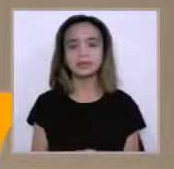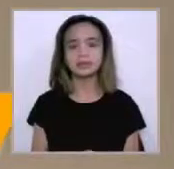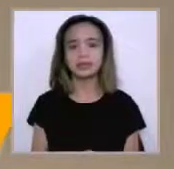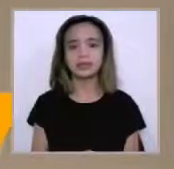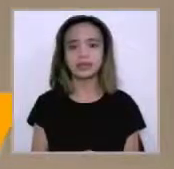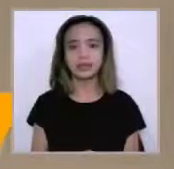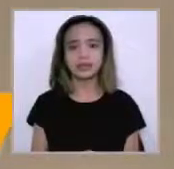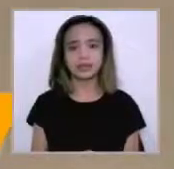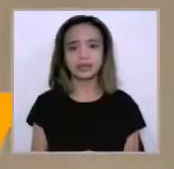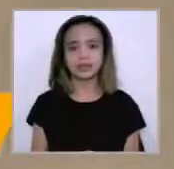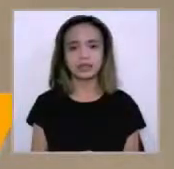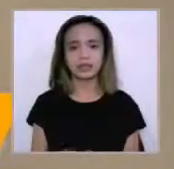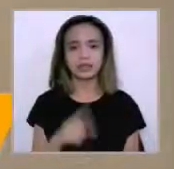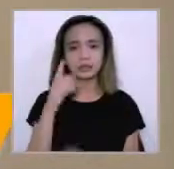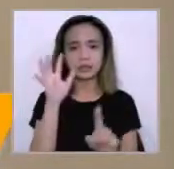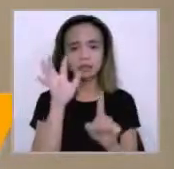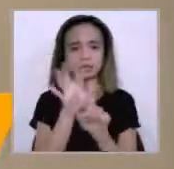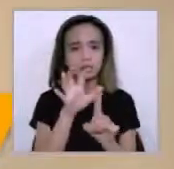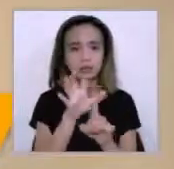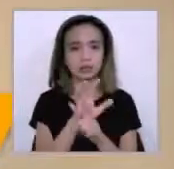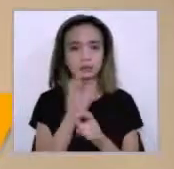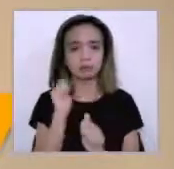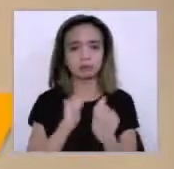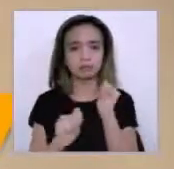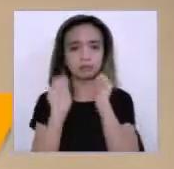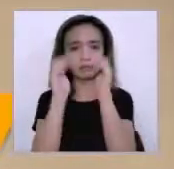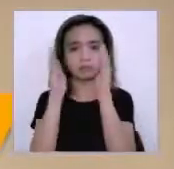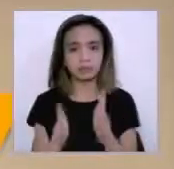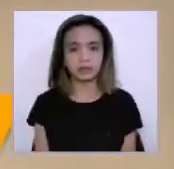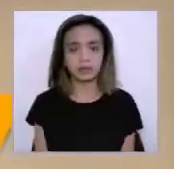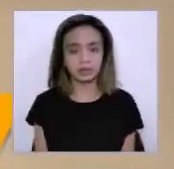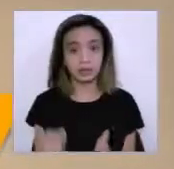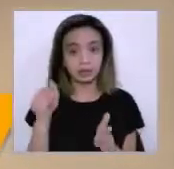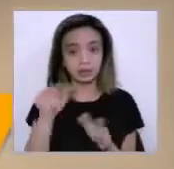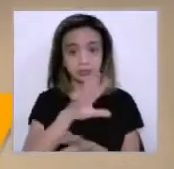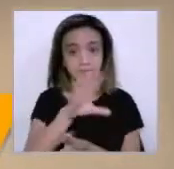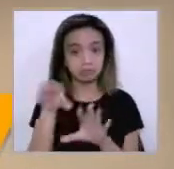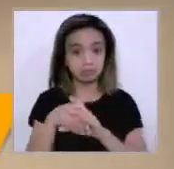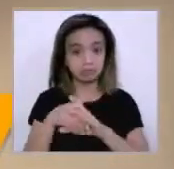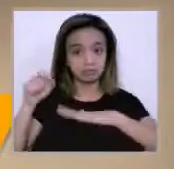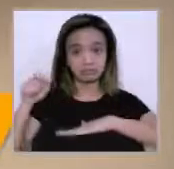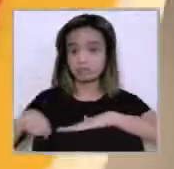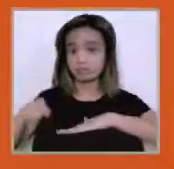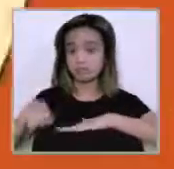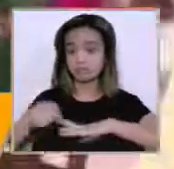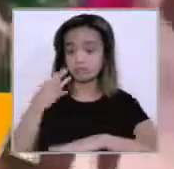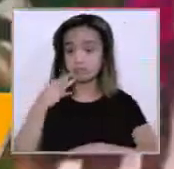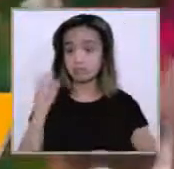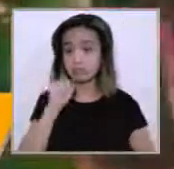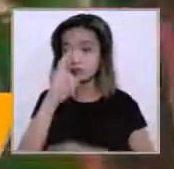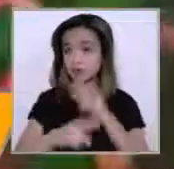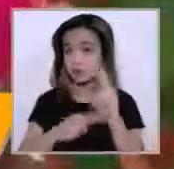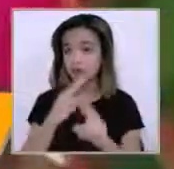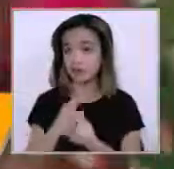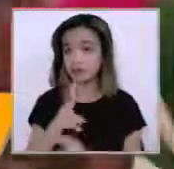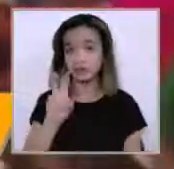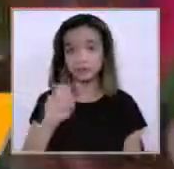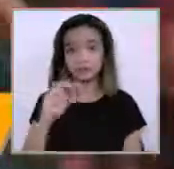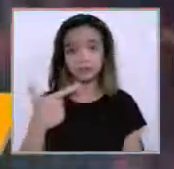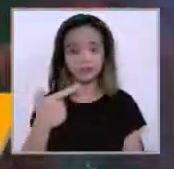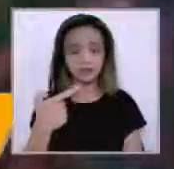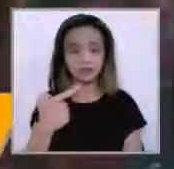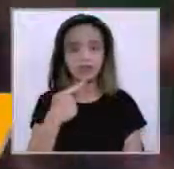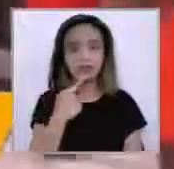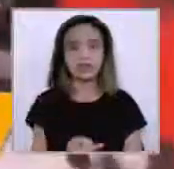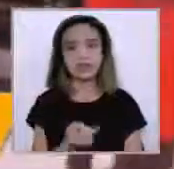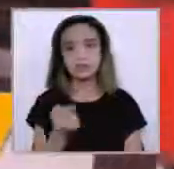true! Isang sikat na aktres daw sa bansang isa sa mga judge ng Miss Universe 2021. Ayon sa isang